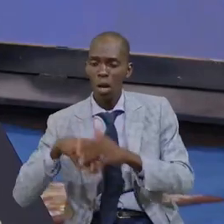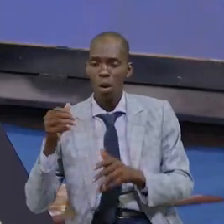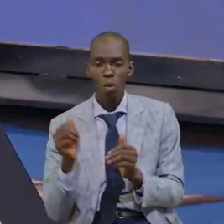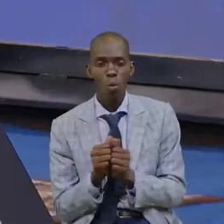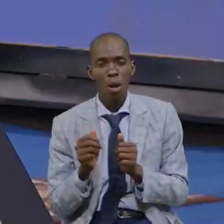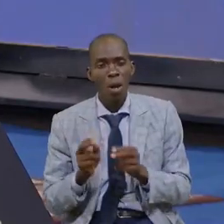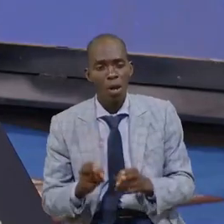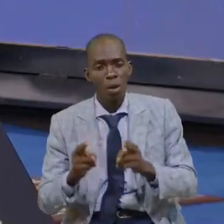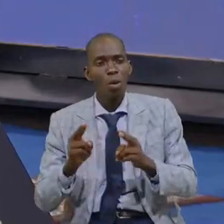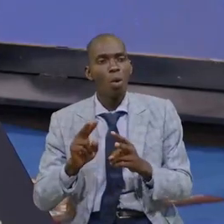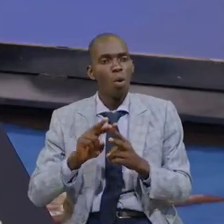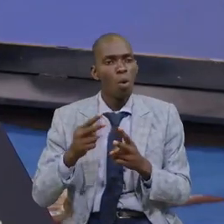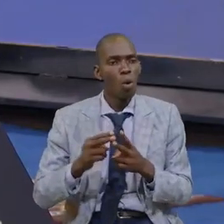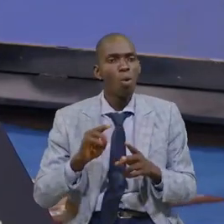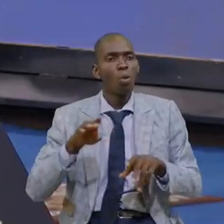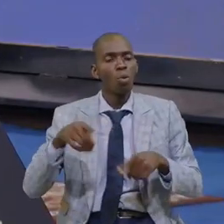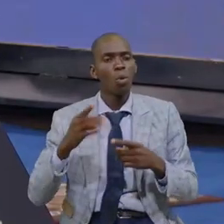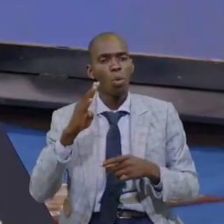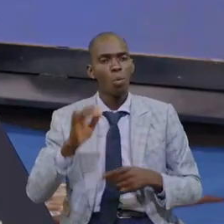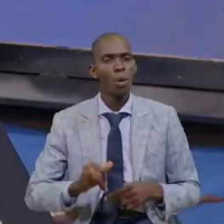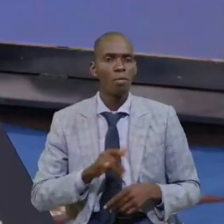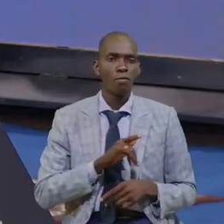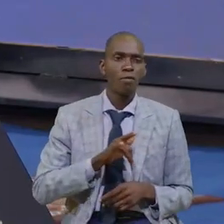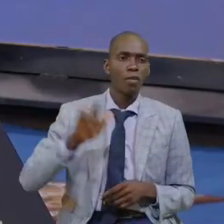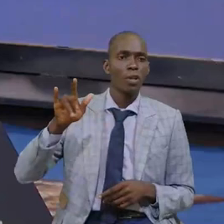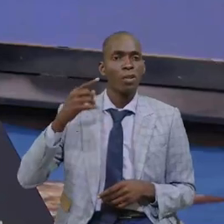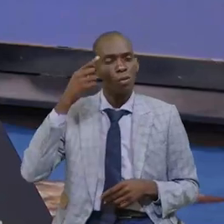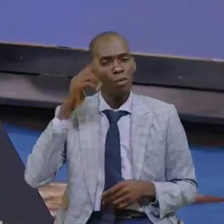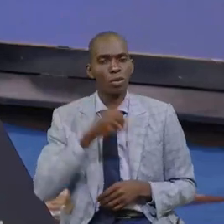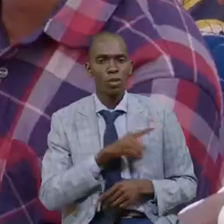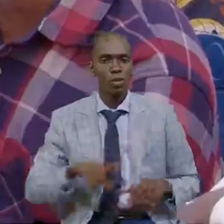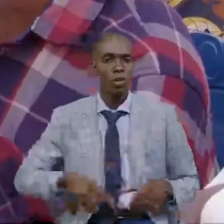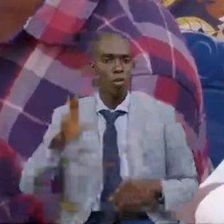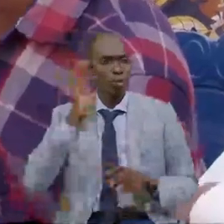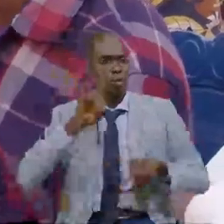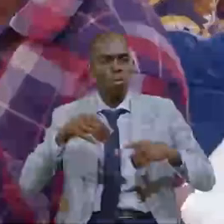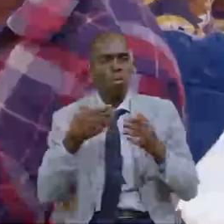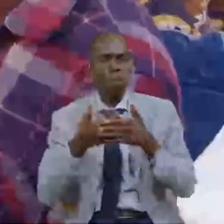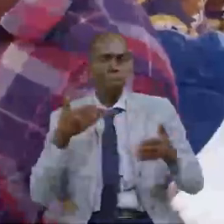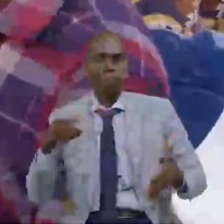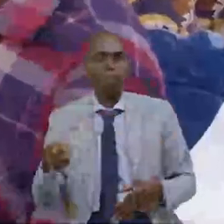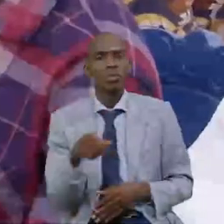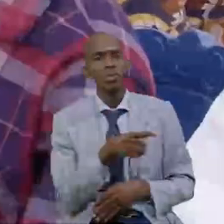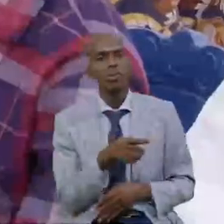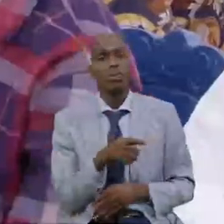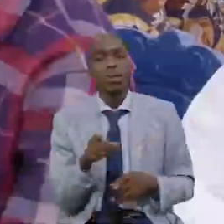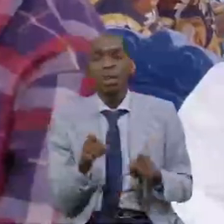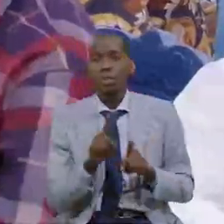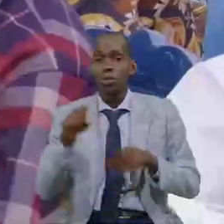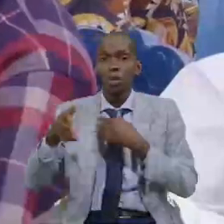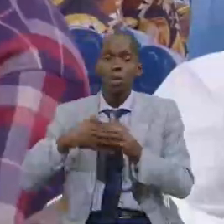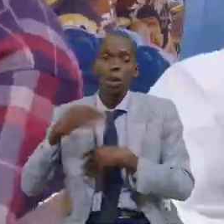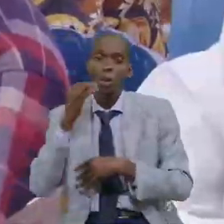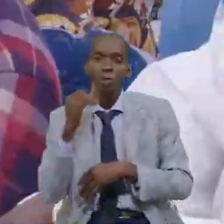précipitation. Ne partez pas en fuyant, car l'Éternel ira devant vous. Comme vous retournez